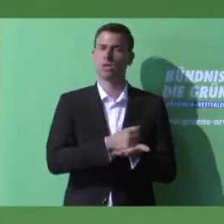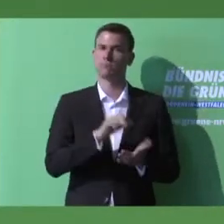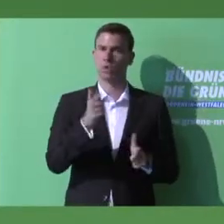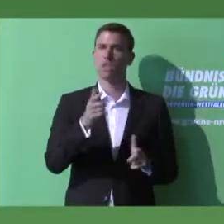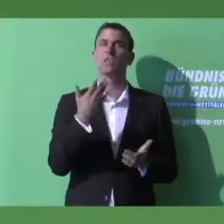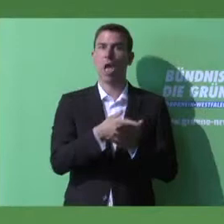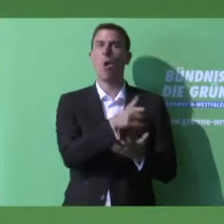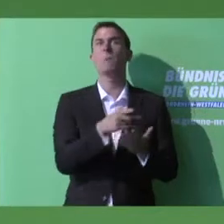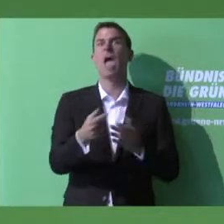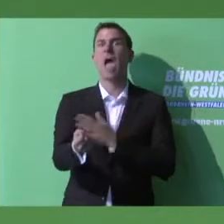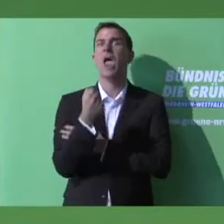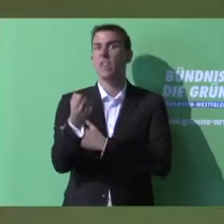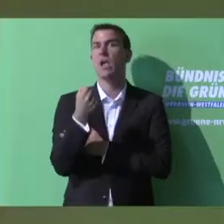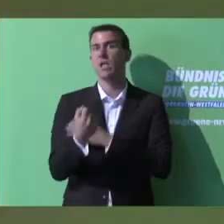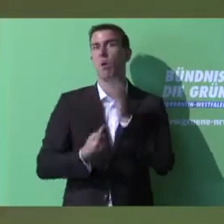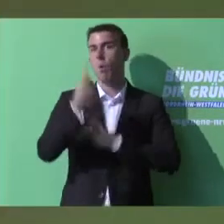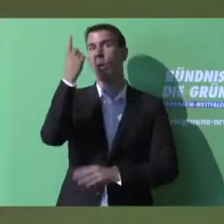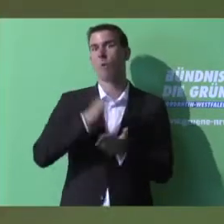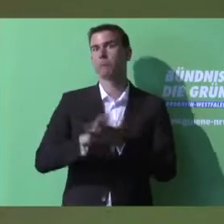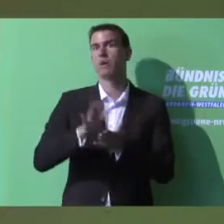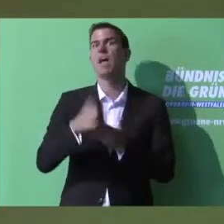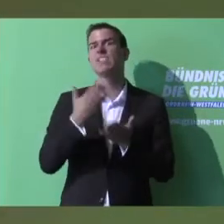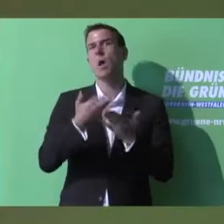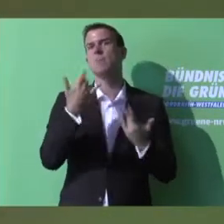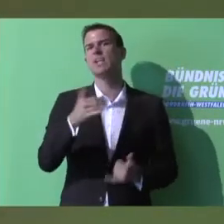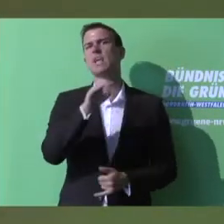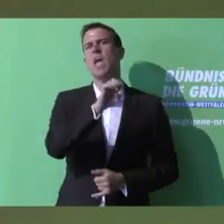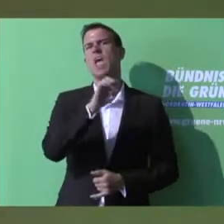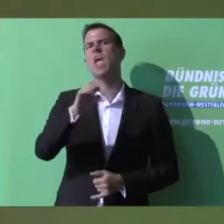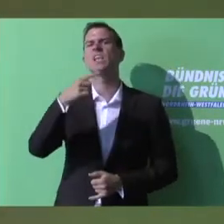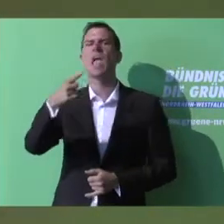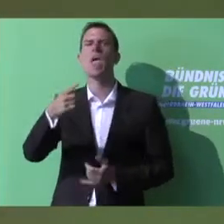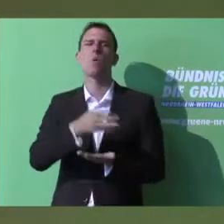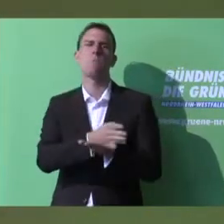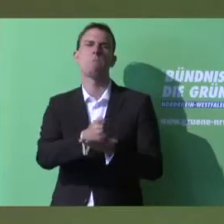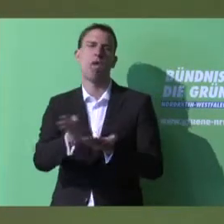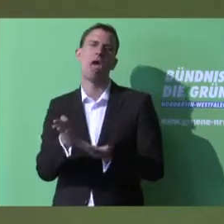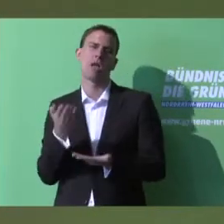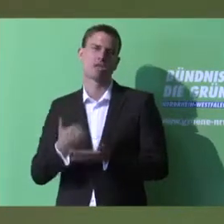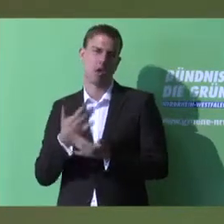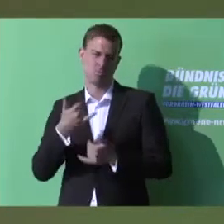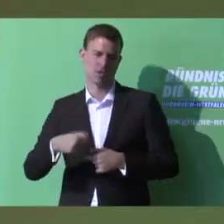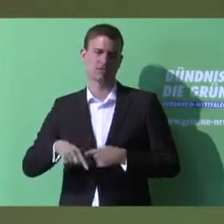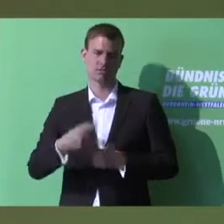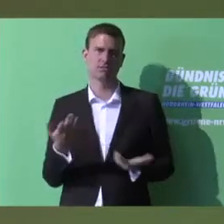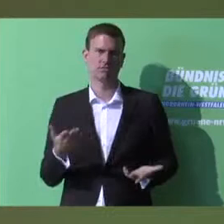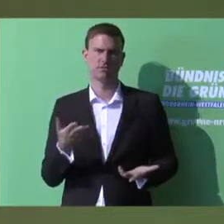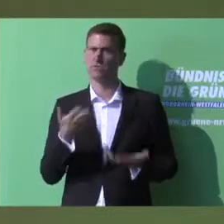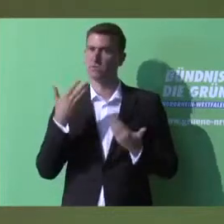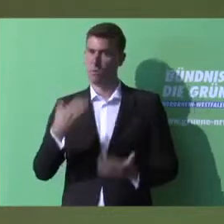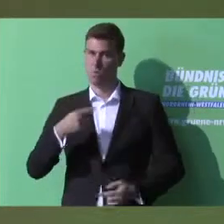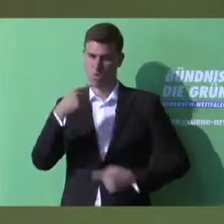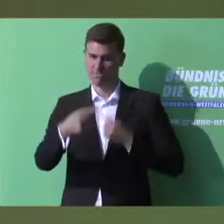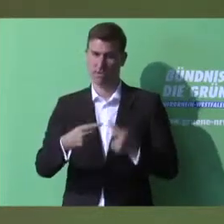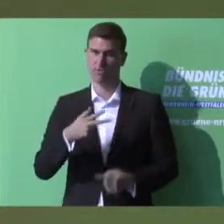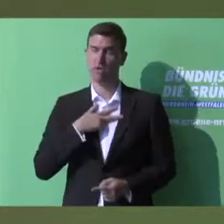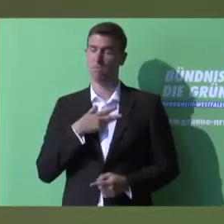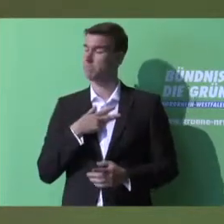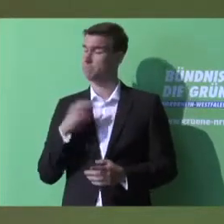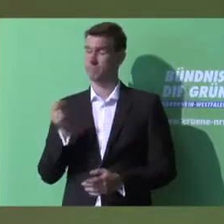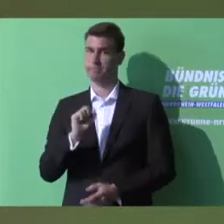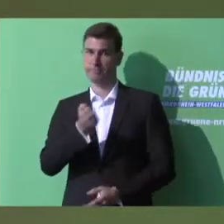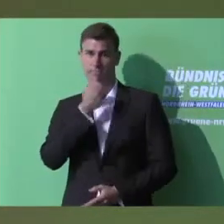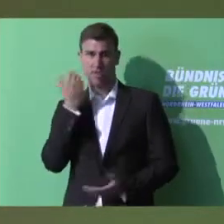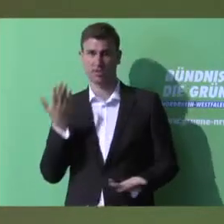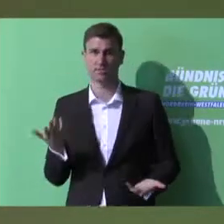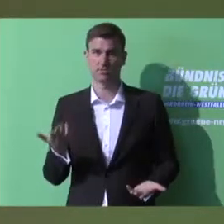hohe Energiekosten und deswegen ist er jetzt von der EEG-Umlage befreit worden. Eine bizarre Entwicklung, erlaubt mir